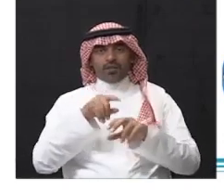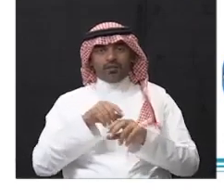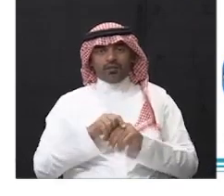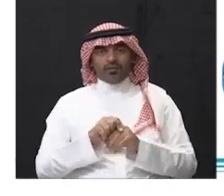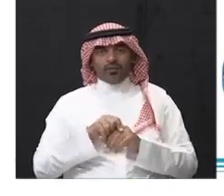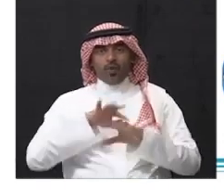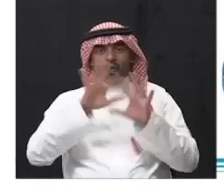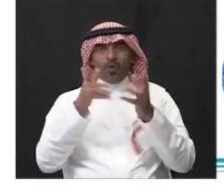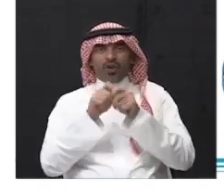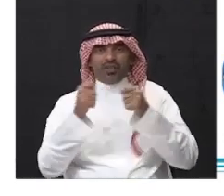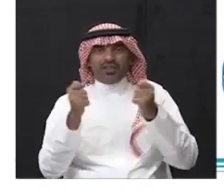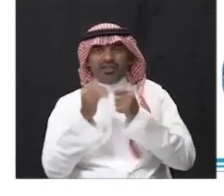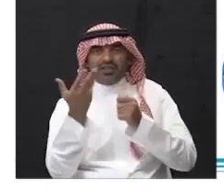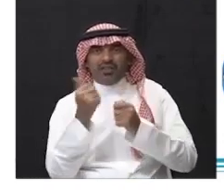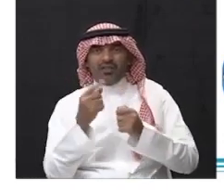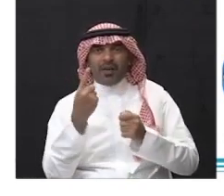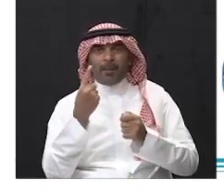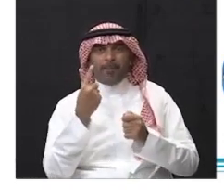119.